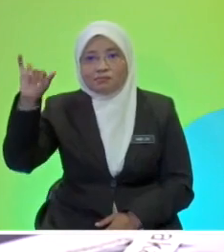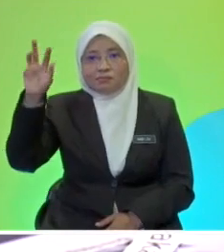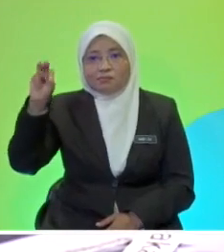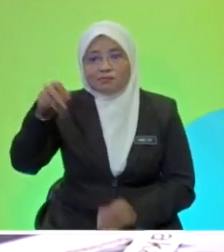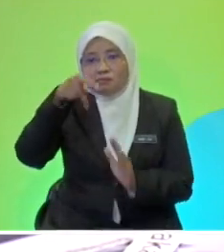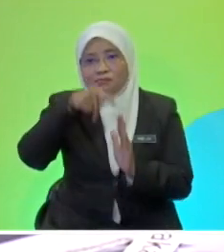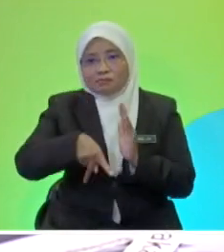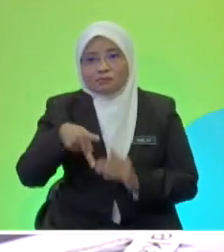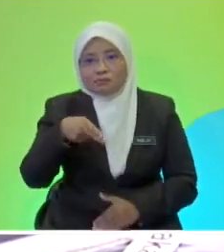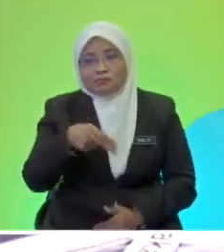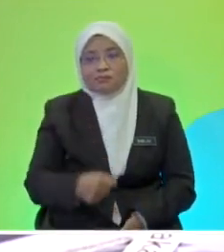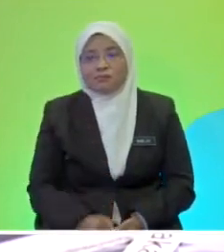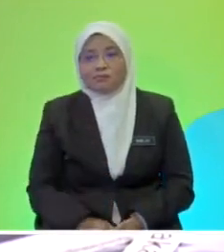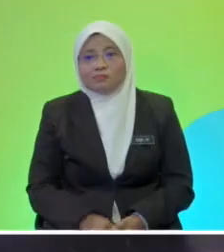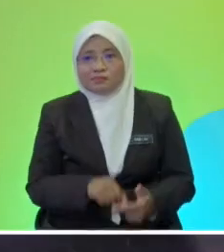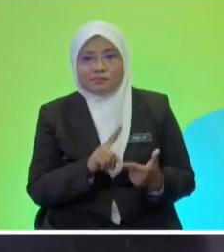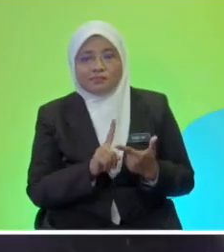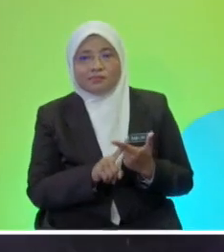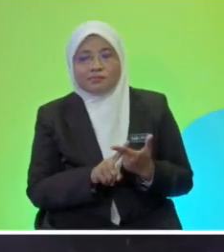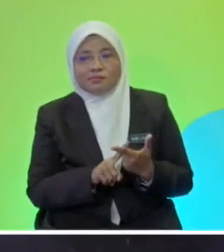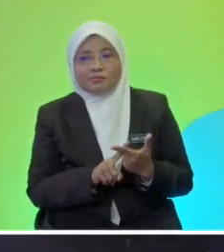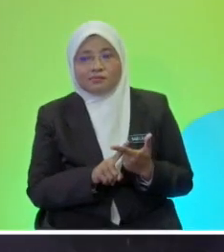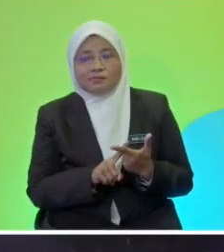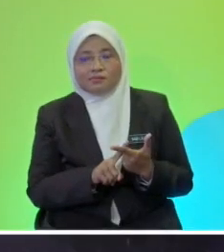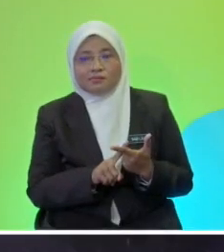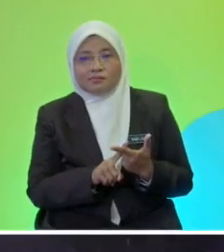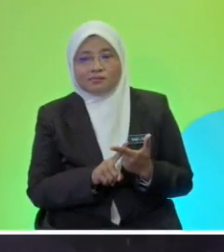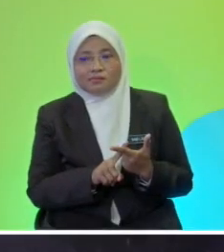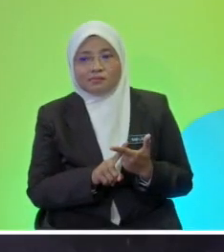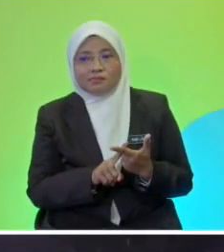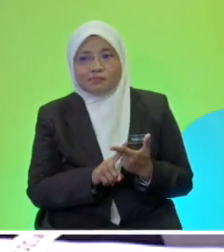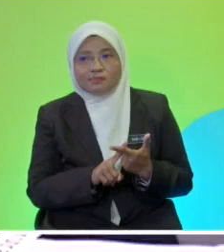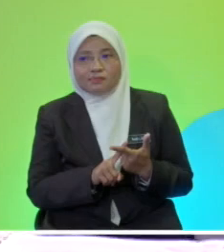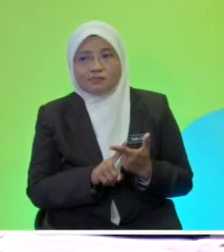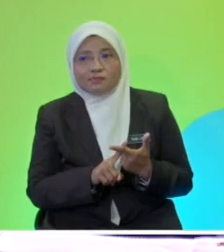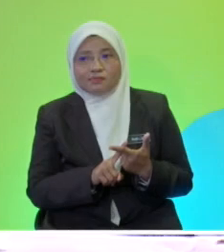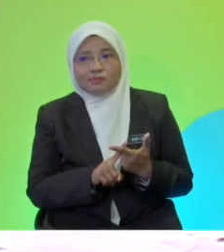baik di sini di mana